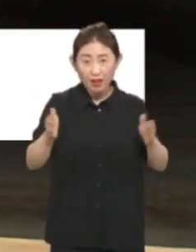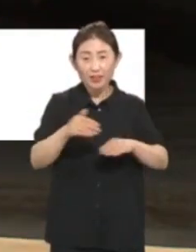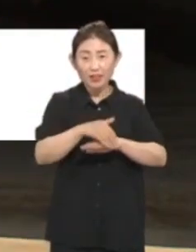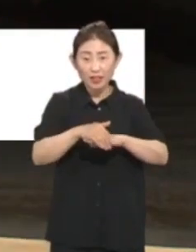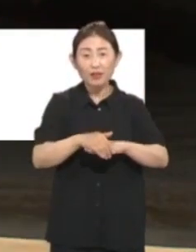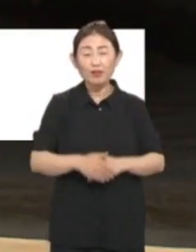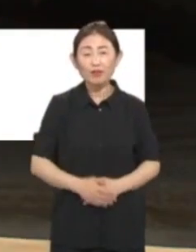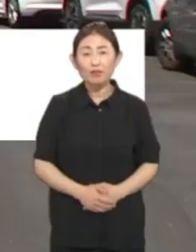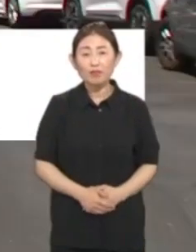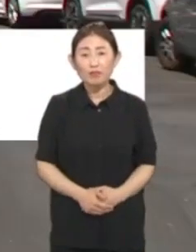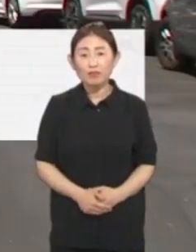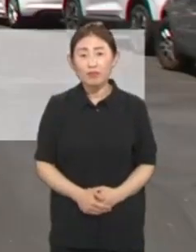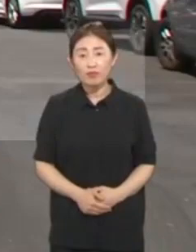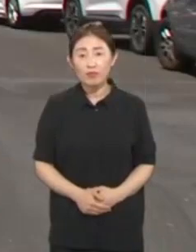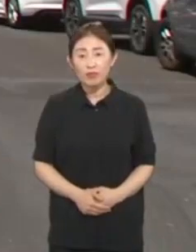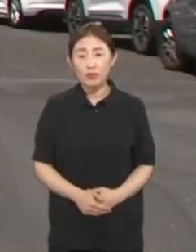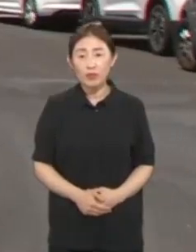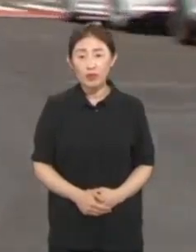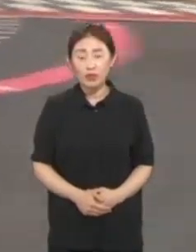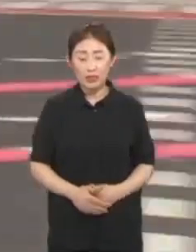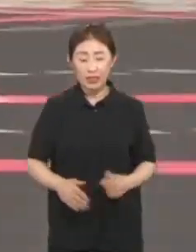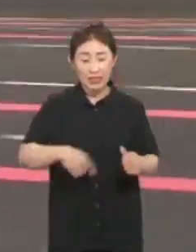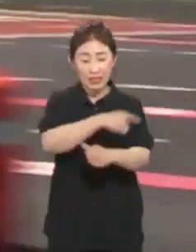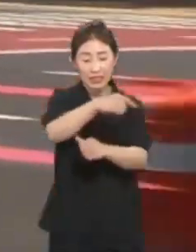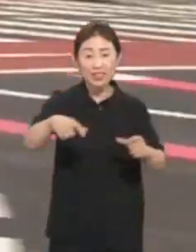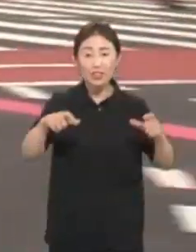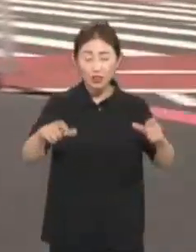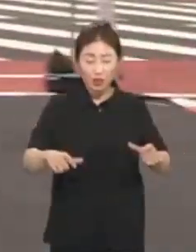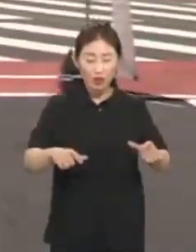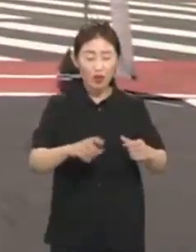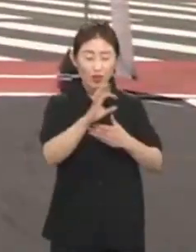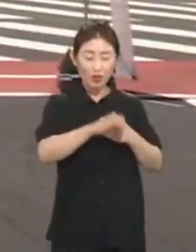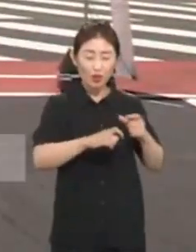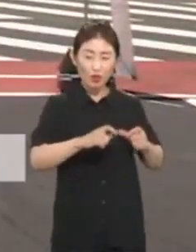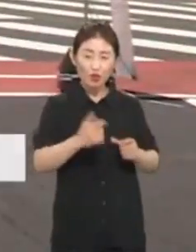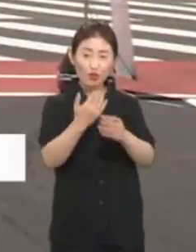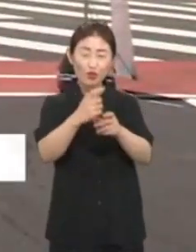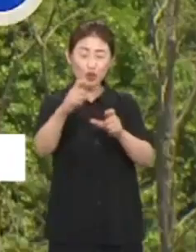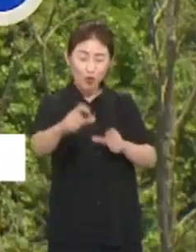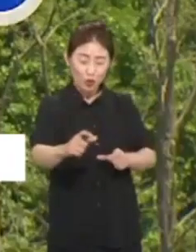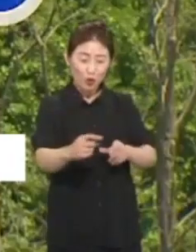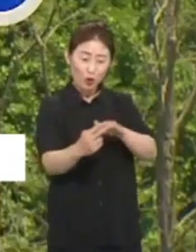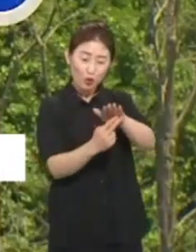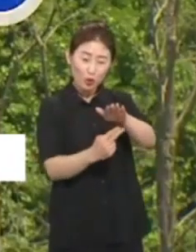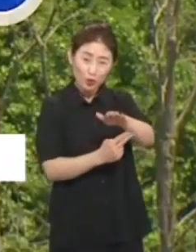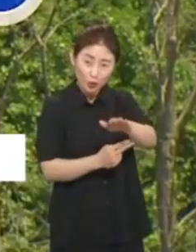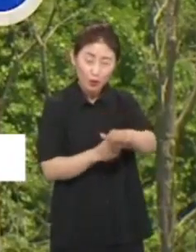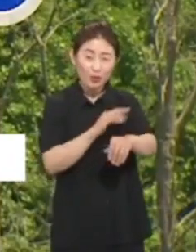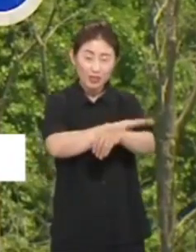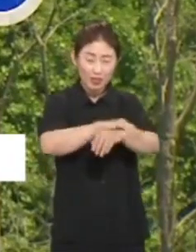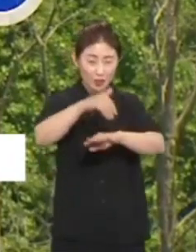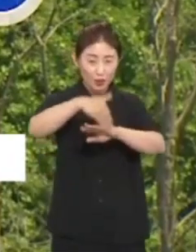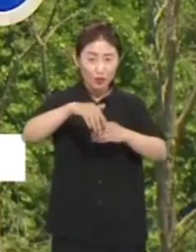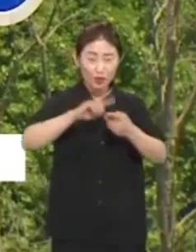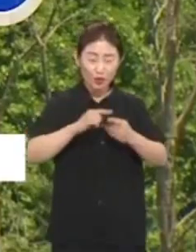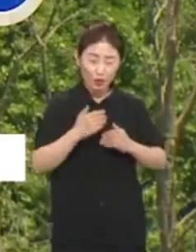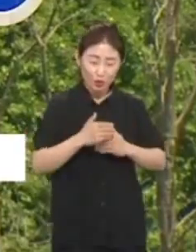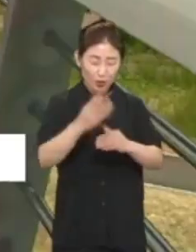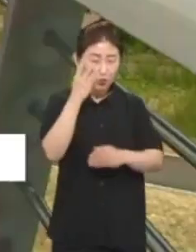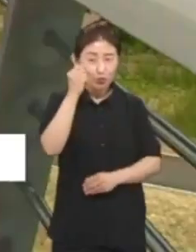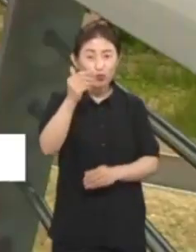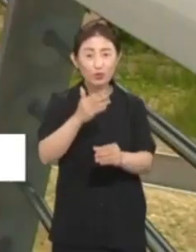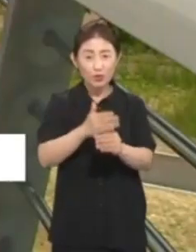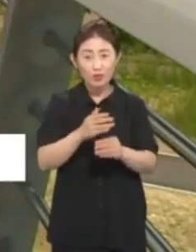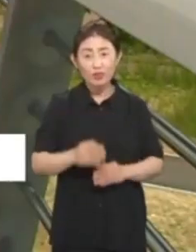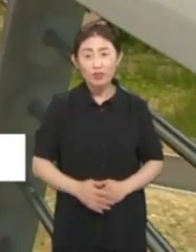큰 문제는 없습니다. 도안지구를 중심으로 서구와 유성구를 연결하는 교통 현안 사업들이 속도감 있게